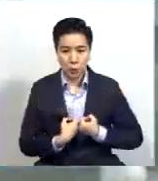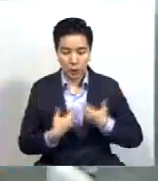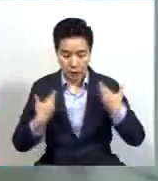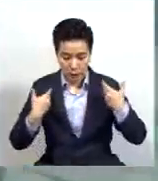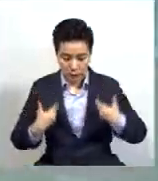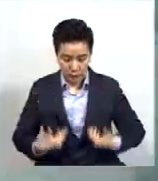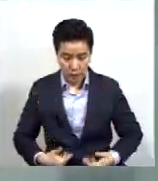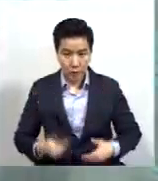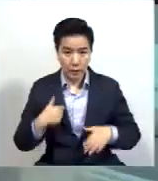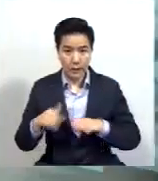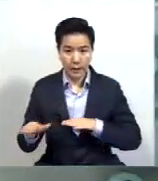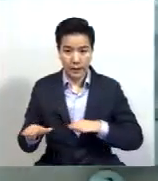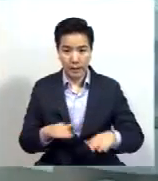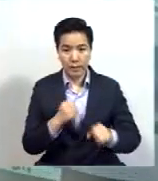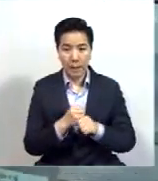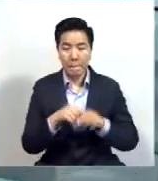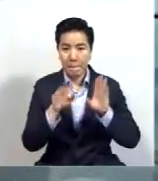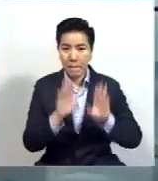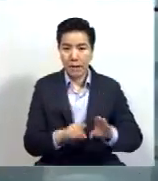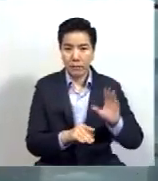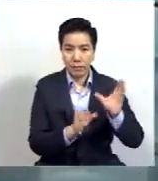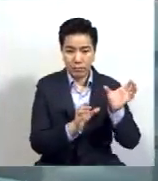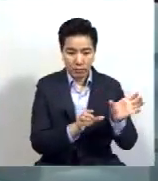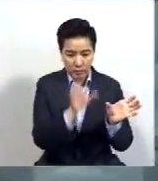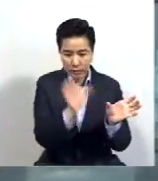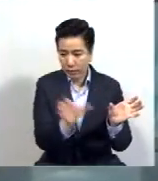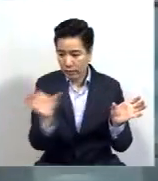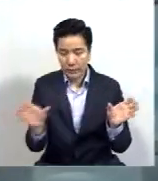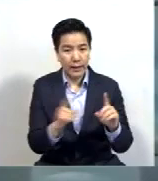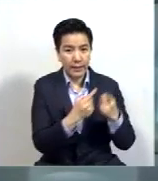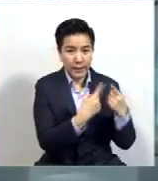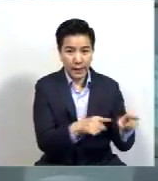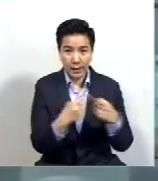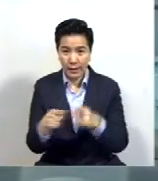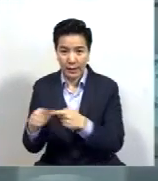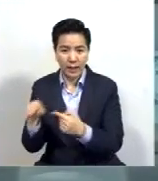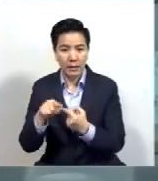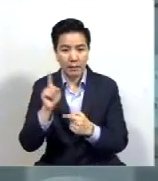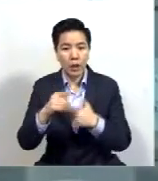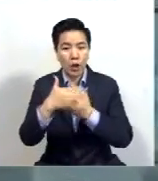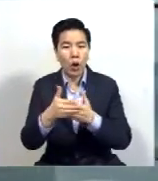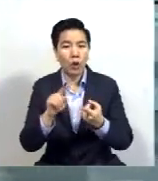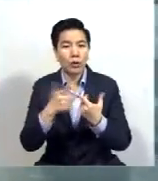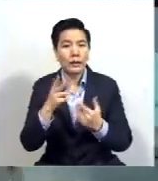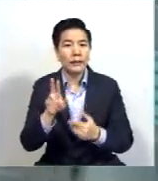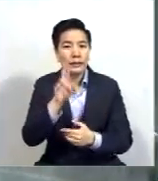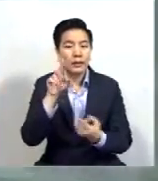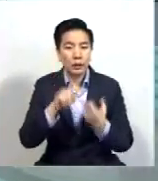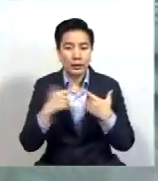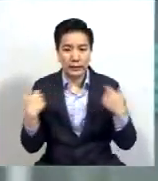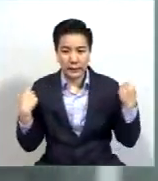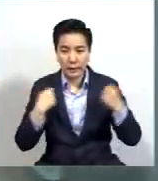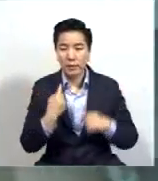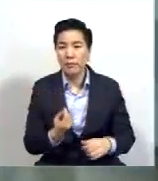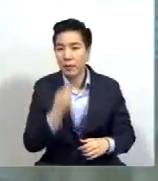ไว้สำหรับการใช้งานในประเภทต่างๆซึ่งอันนี้เป็นห้องที่รับเป็นชุดที่รับใช้ตอนที่เราต้องใส่